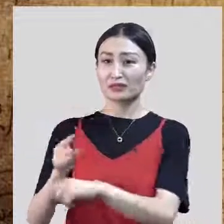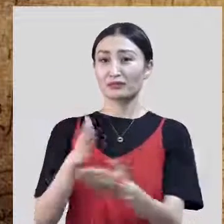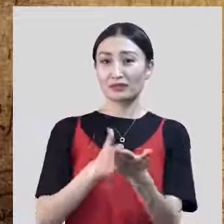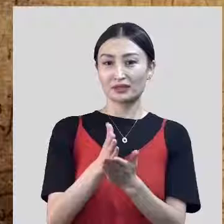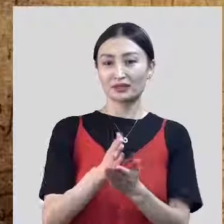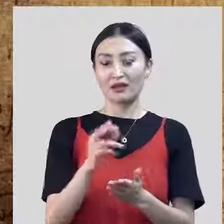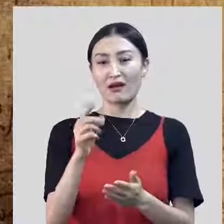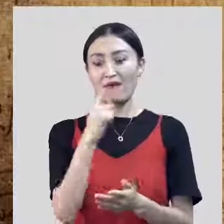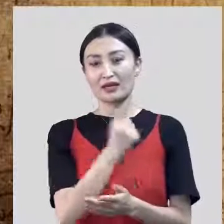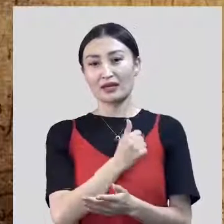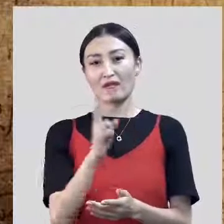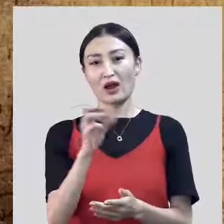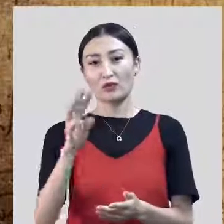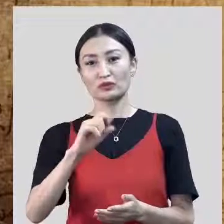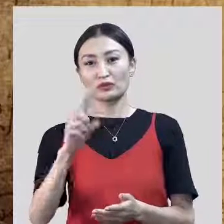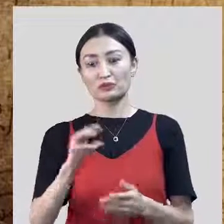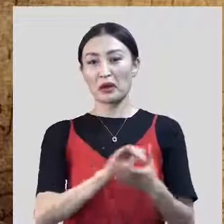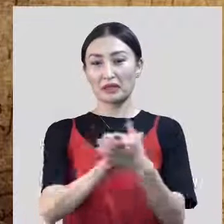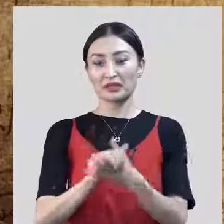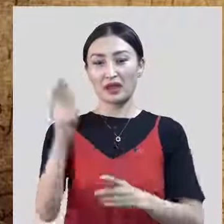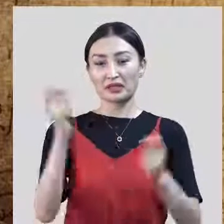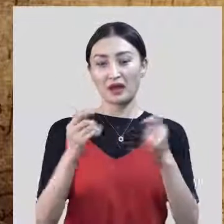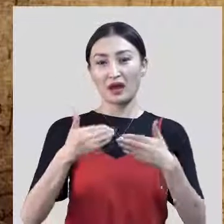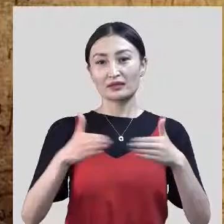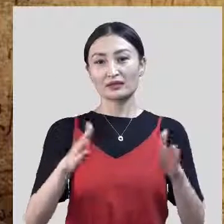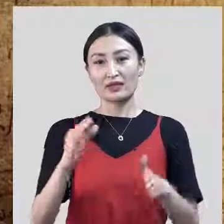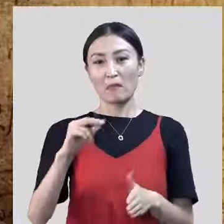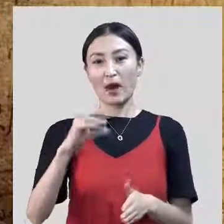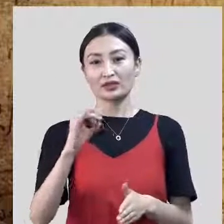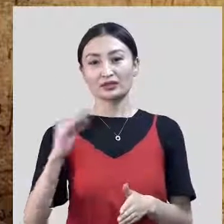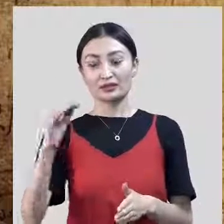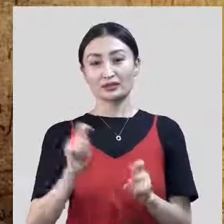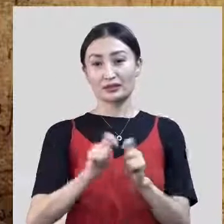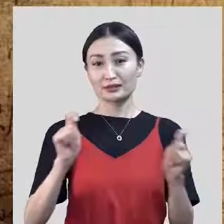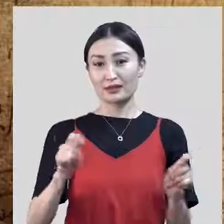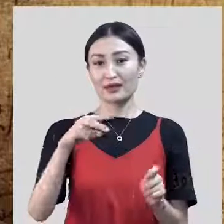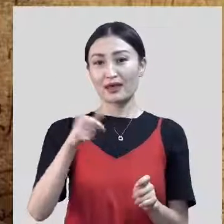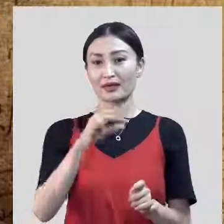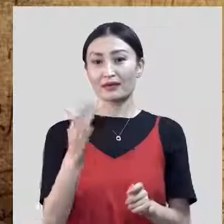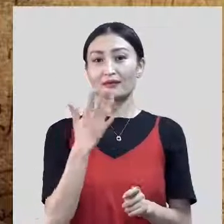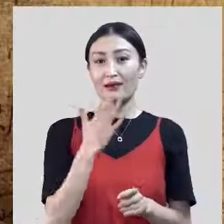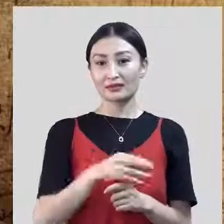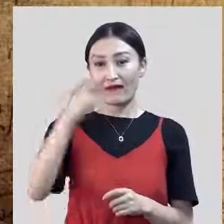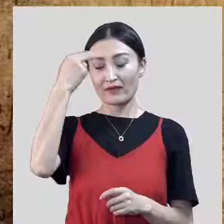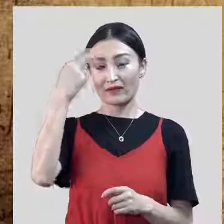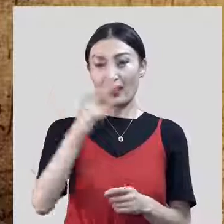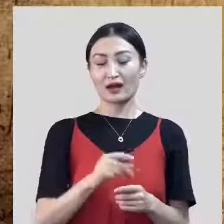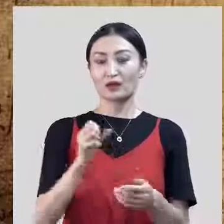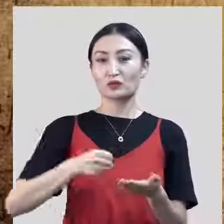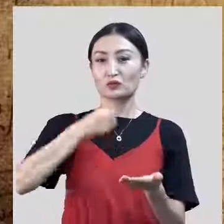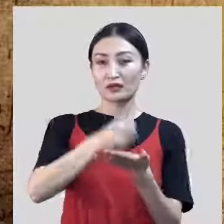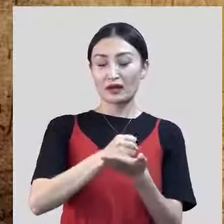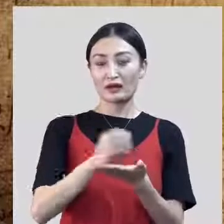военного коммунизма мирная конференция открылась в париже создание лиги наций в италии